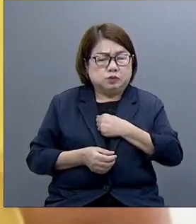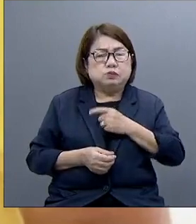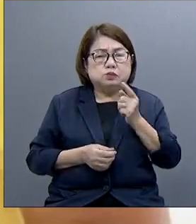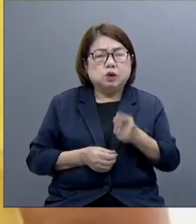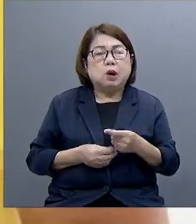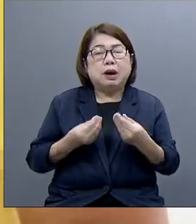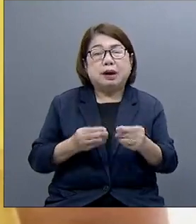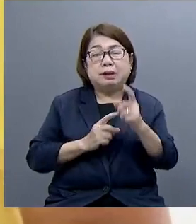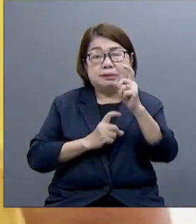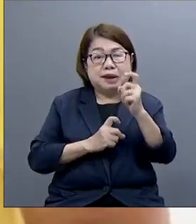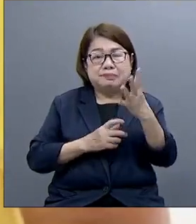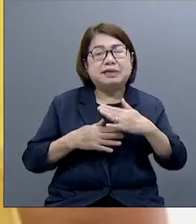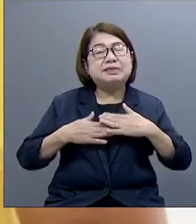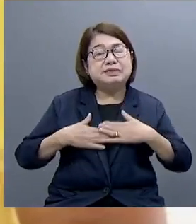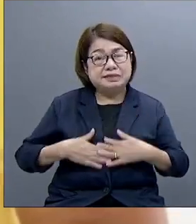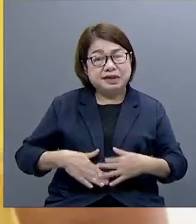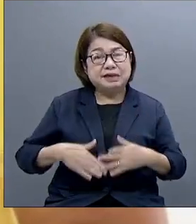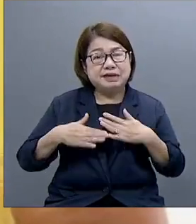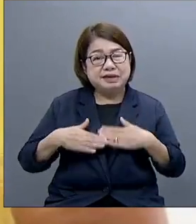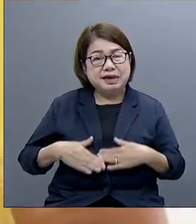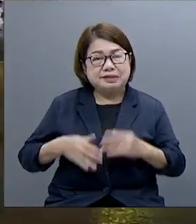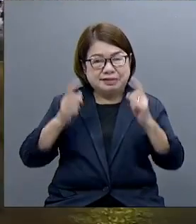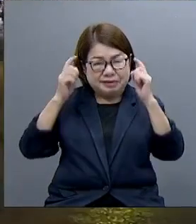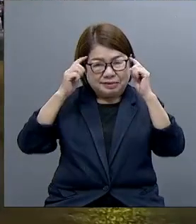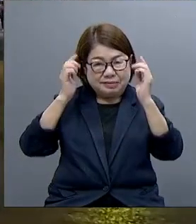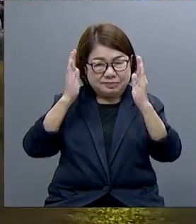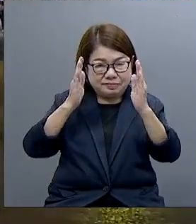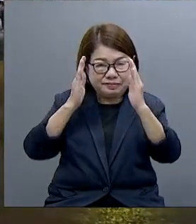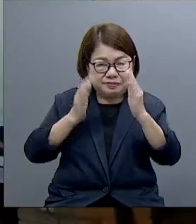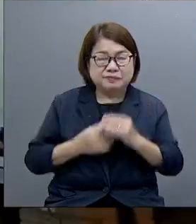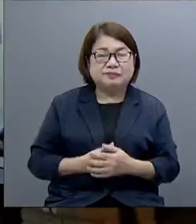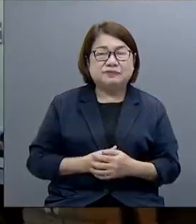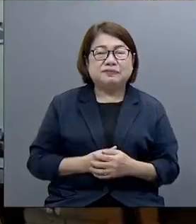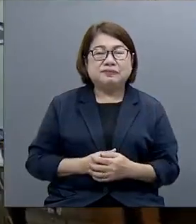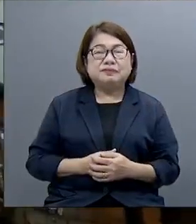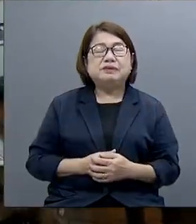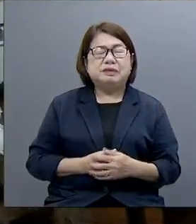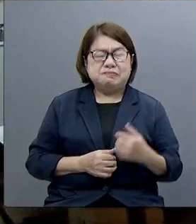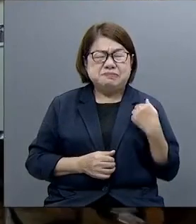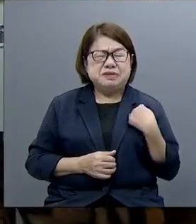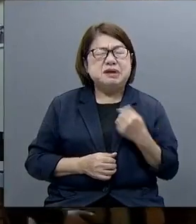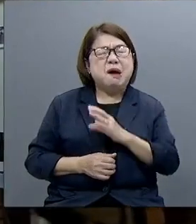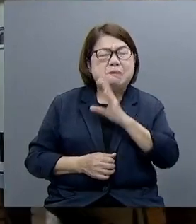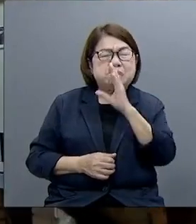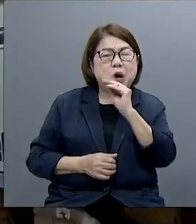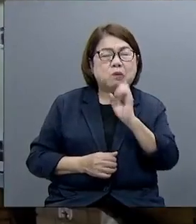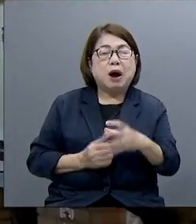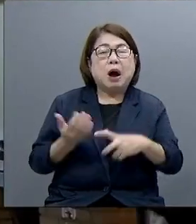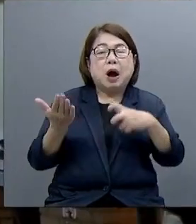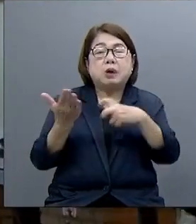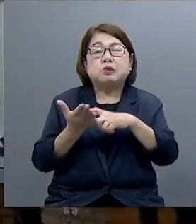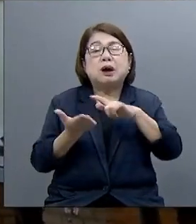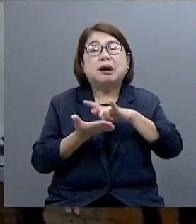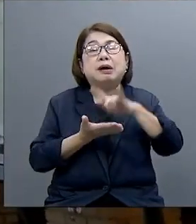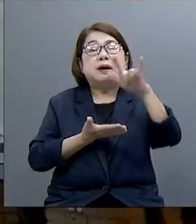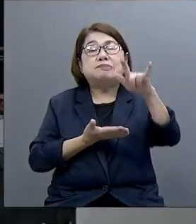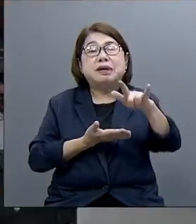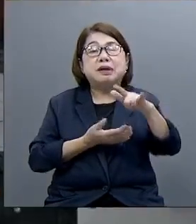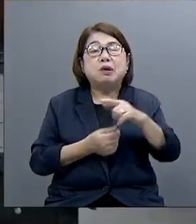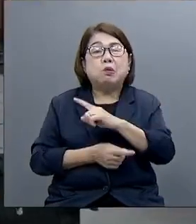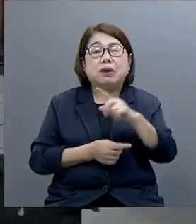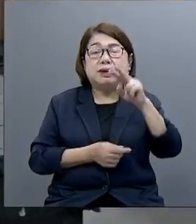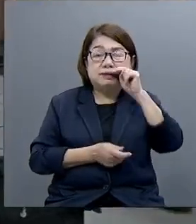ใจเย็นๆกันนะครับให้มีสติกันครับ หลายคนบ่นบอกว่าตั๋วเครื่องบินในช่วงเทศกาลสงกร